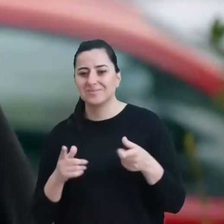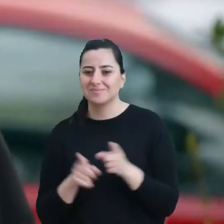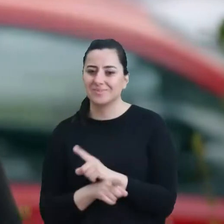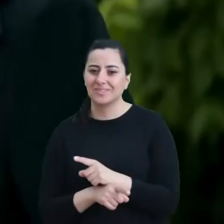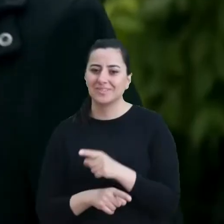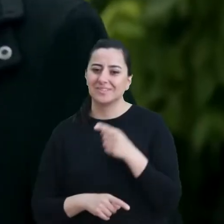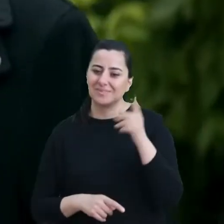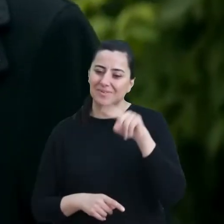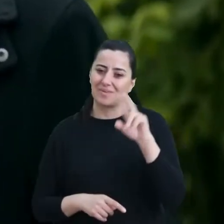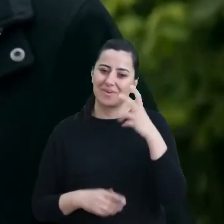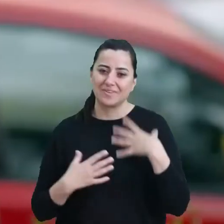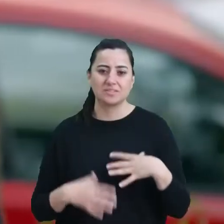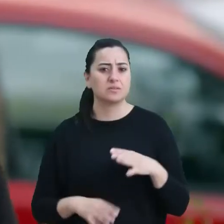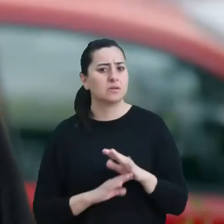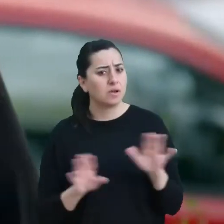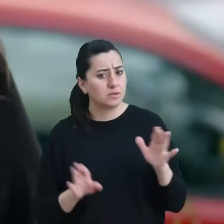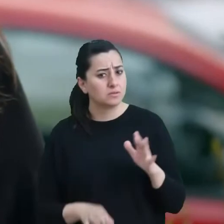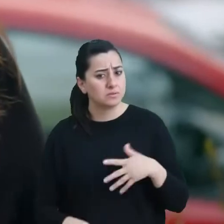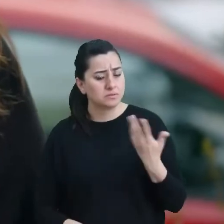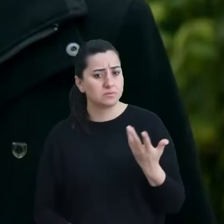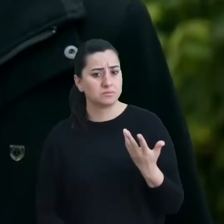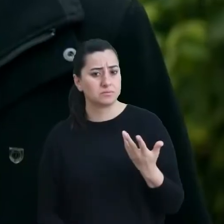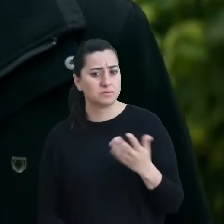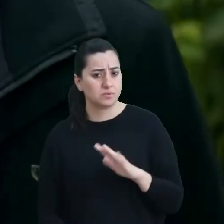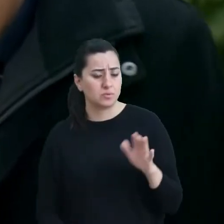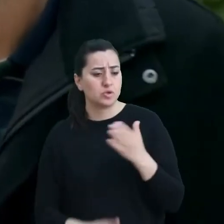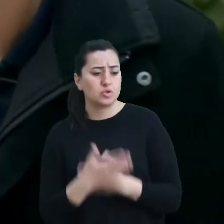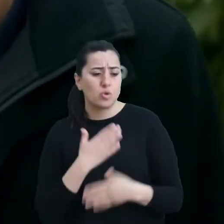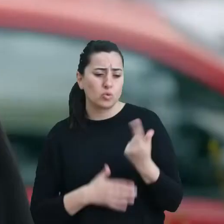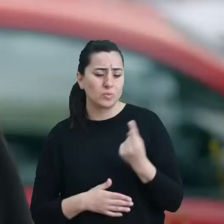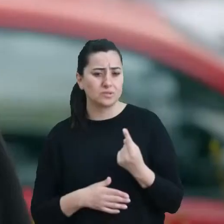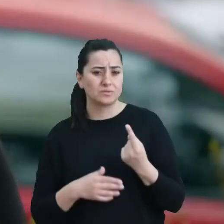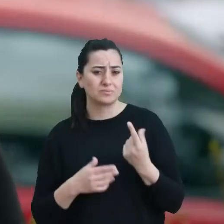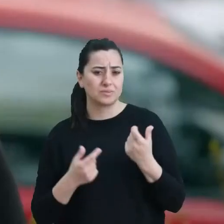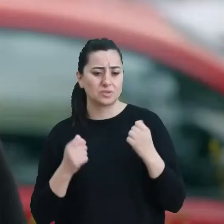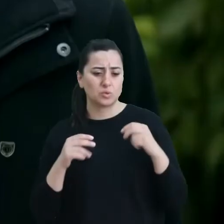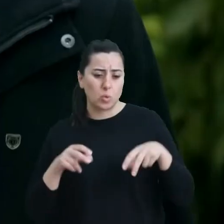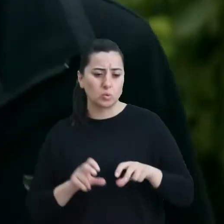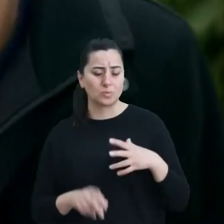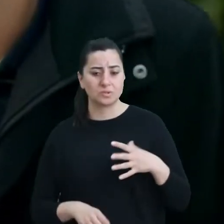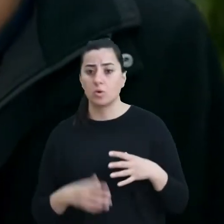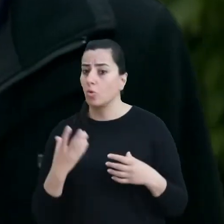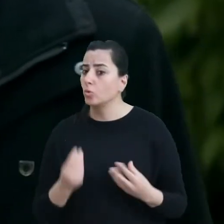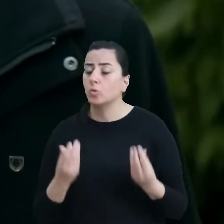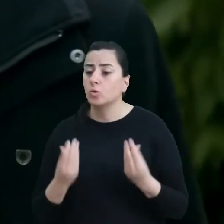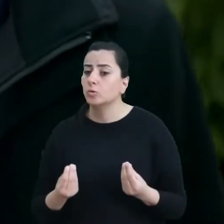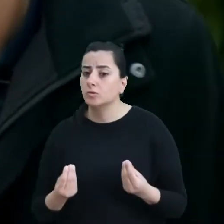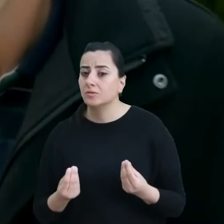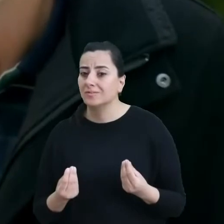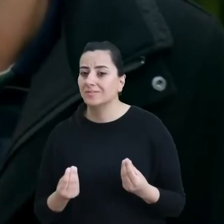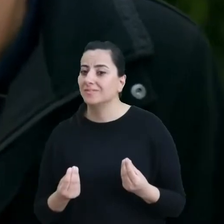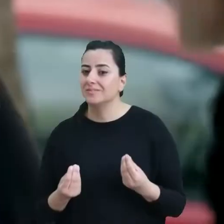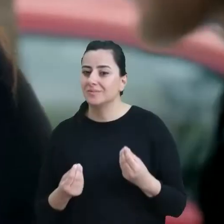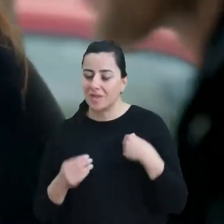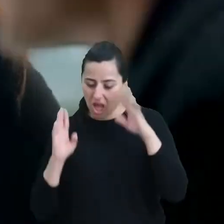Ondan sıkılıp tekrar mavisin giyersin. Yok bari. Hem yoruldum azıcık. Soğuklansak mı? Olur tabii olur. Ah